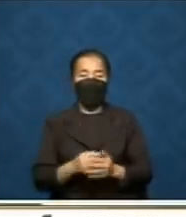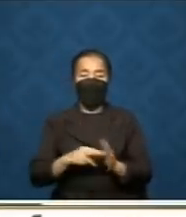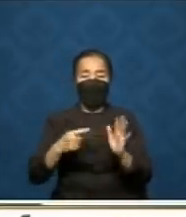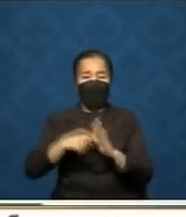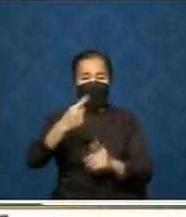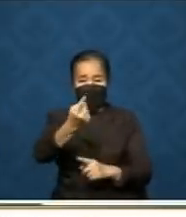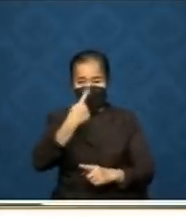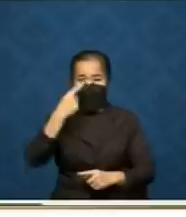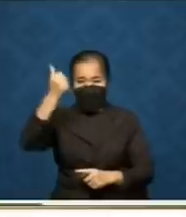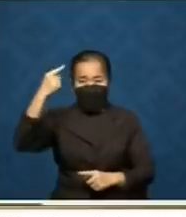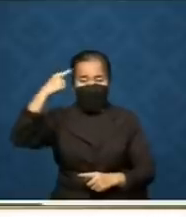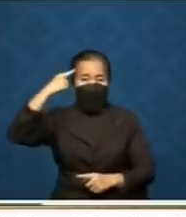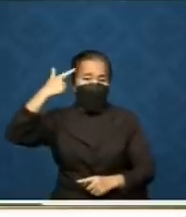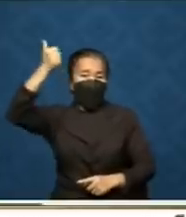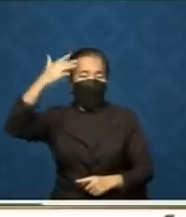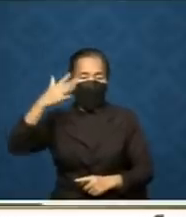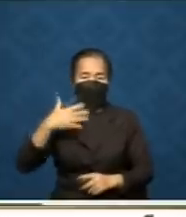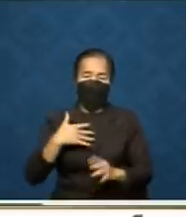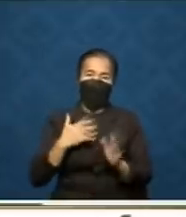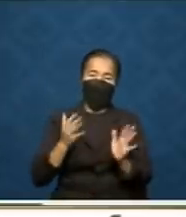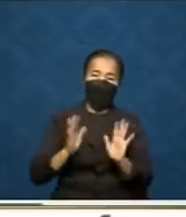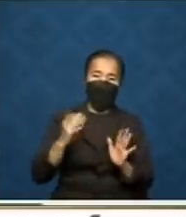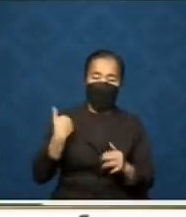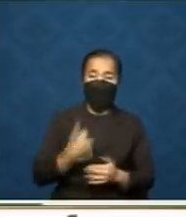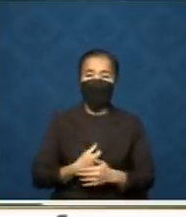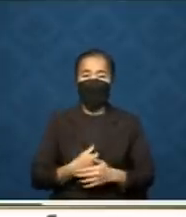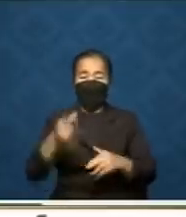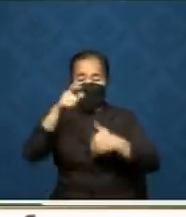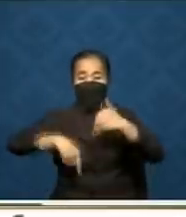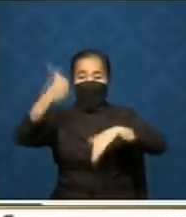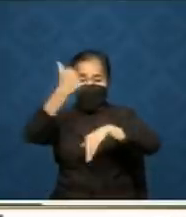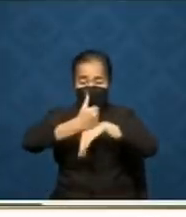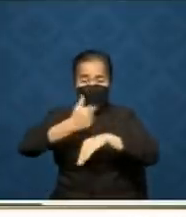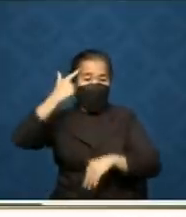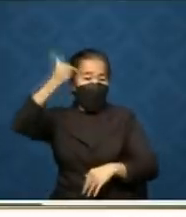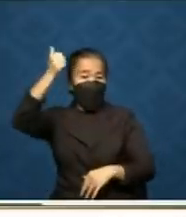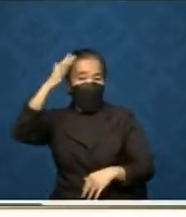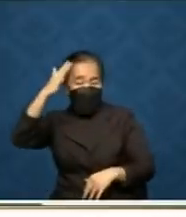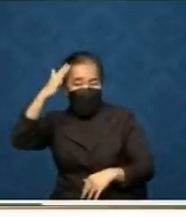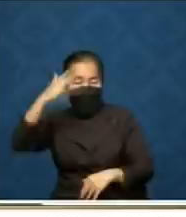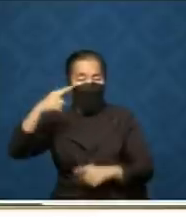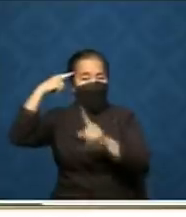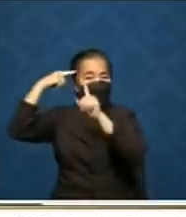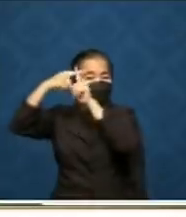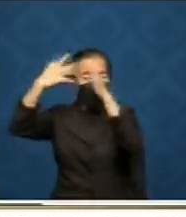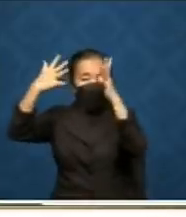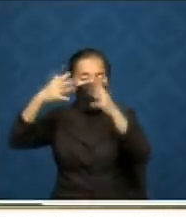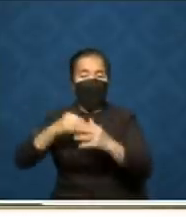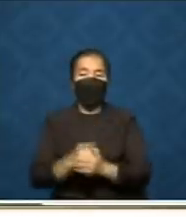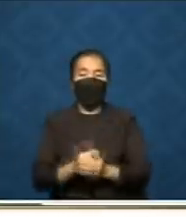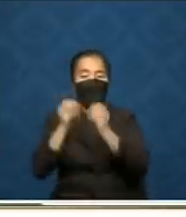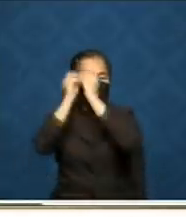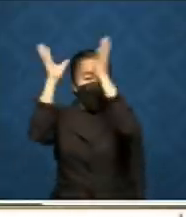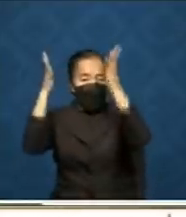ไงอ่ะถ้าเกินความเป็นจริงคนระดับนี้ร้อยภูมิปัญญาไรพี่ชายทัศน์เพราะฉะนั้นคนกล่าวนี่ต้อง